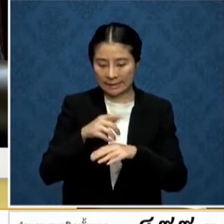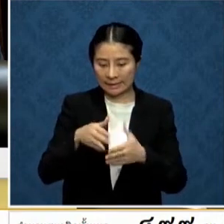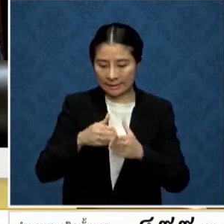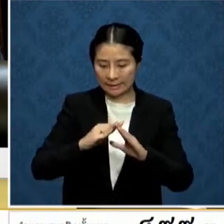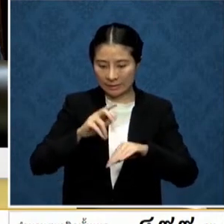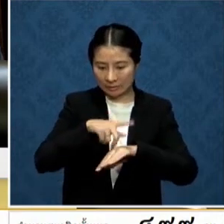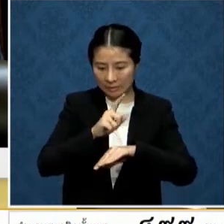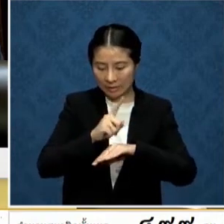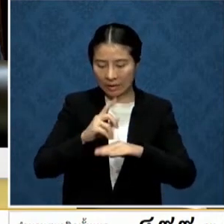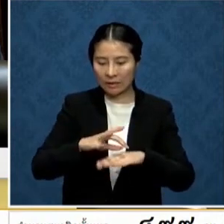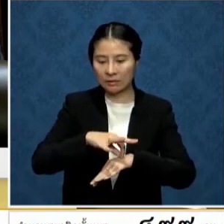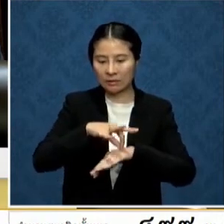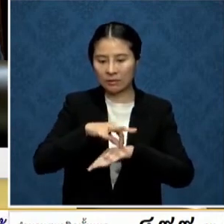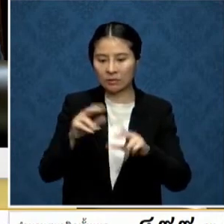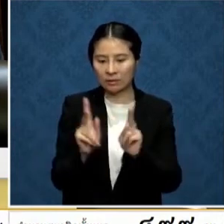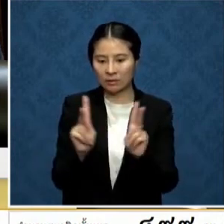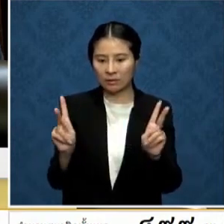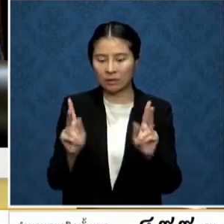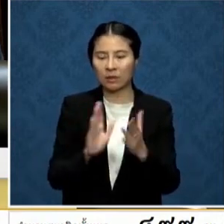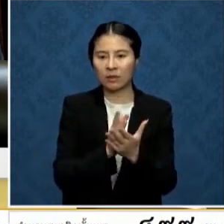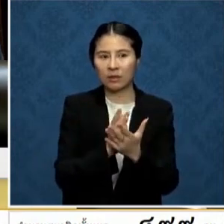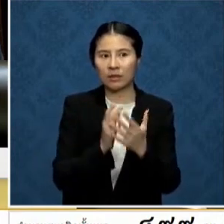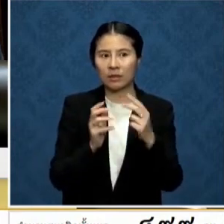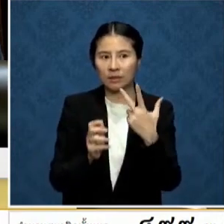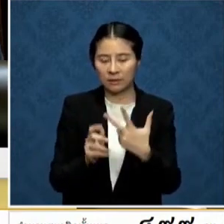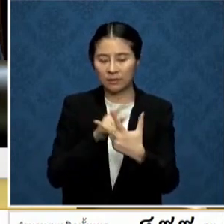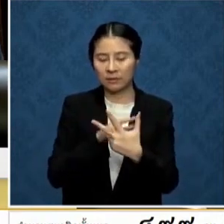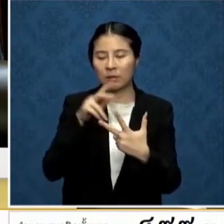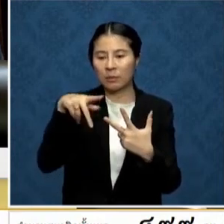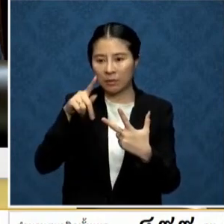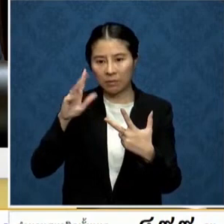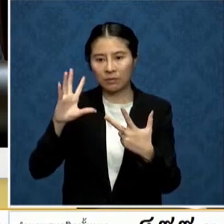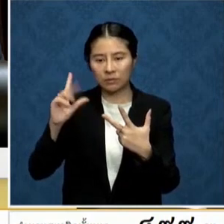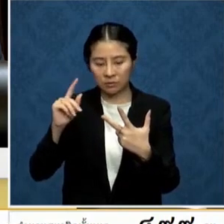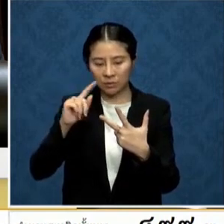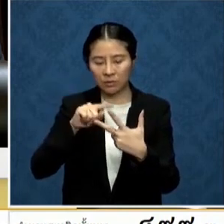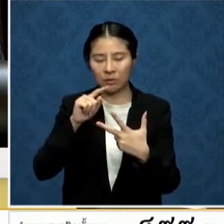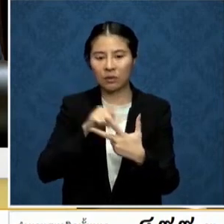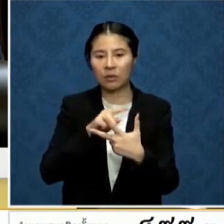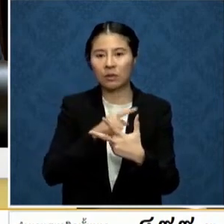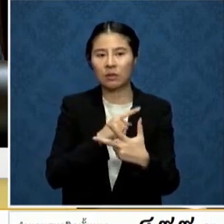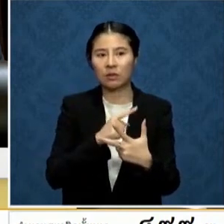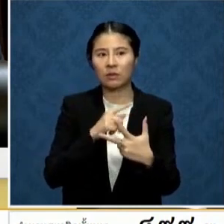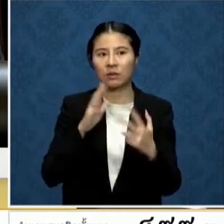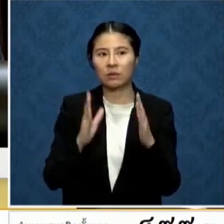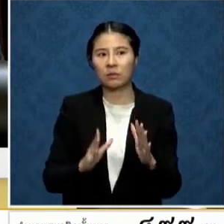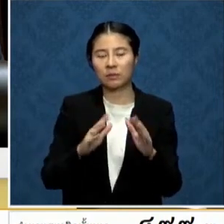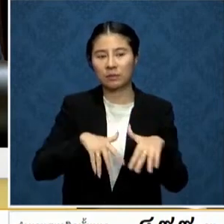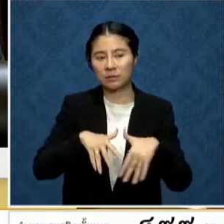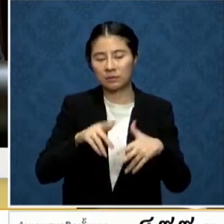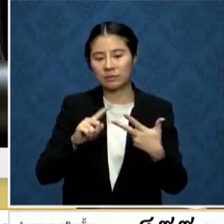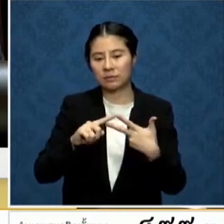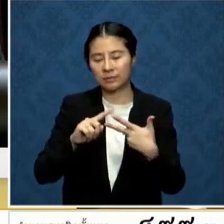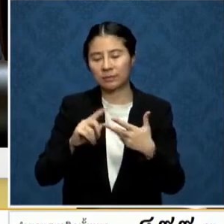ซึ่งท่านพลิตเระบุไว้ 3คณะคือคณะกรรมาธิการปปชสภาผู้แทนราษฎรกรรมาธิการติดตามงบและกรรมาธิการติด